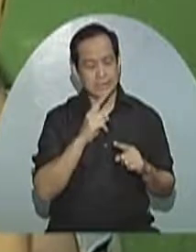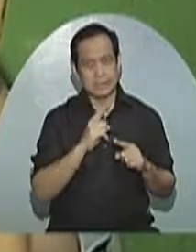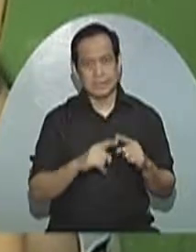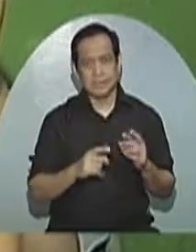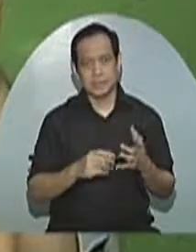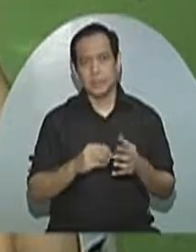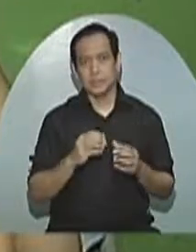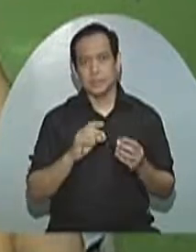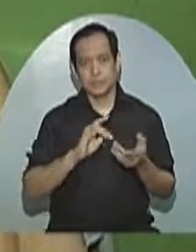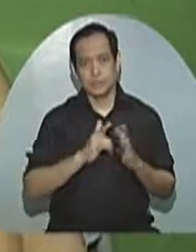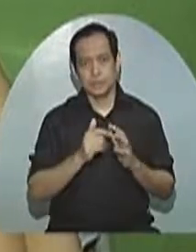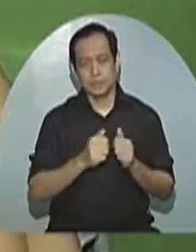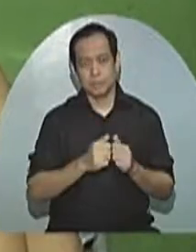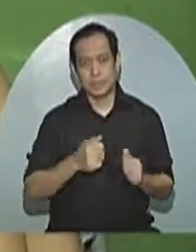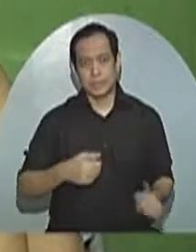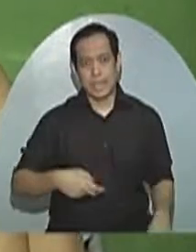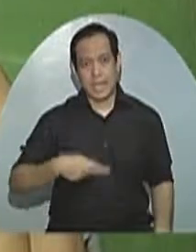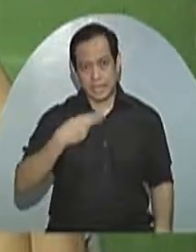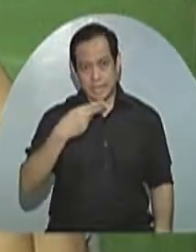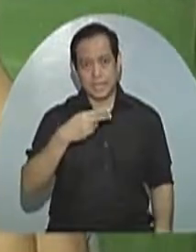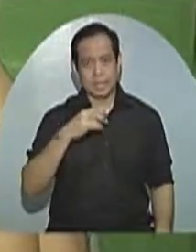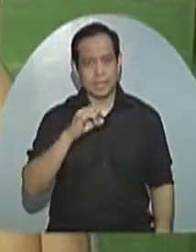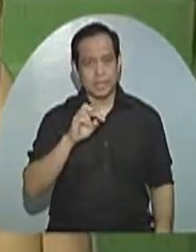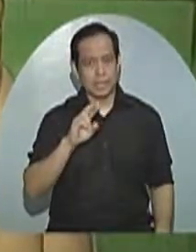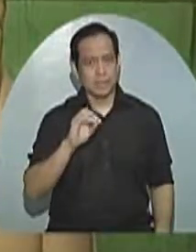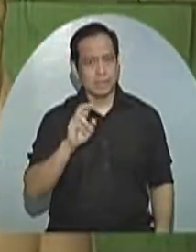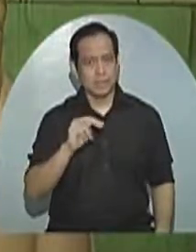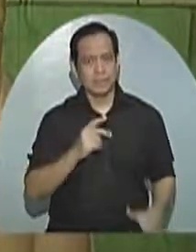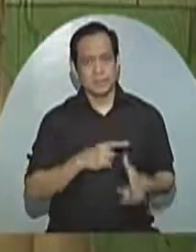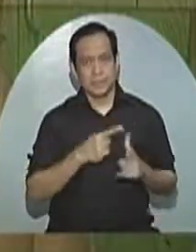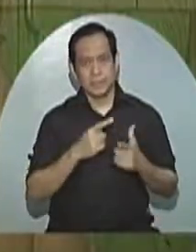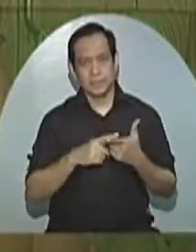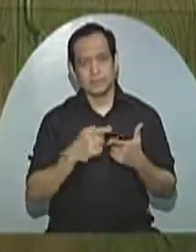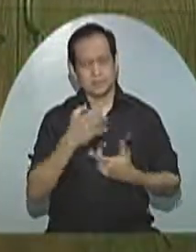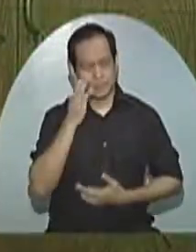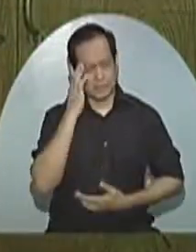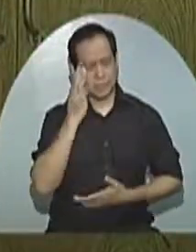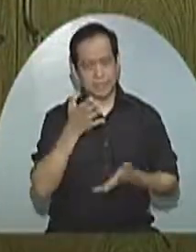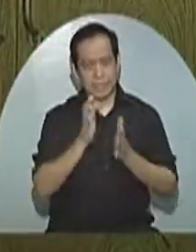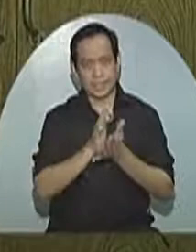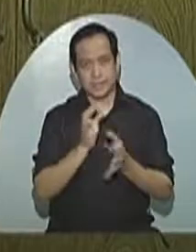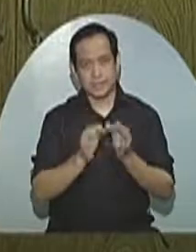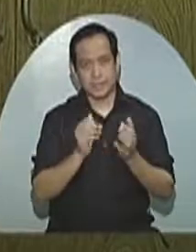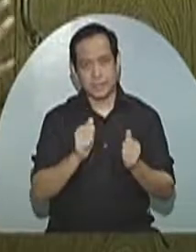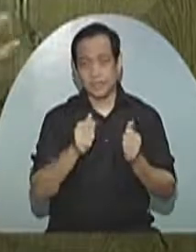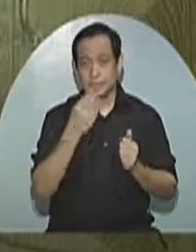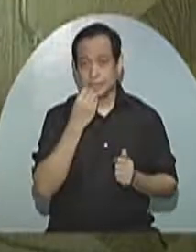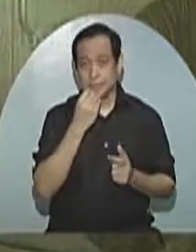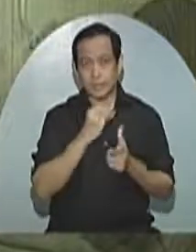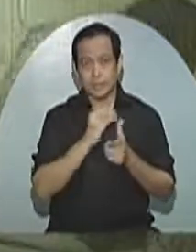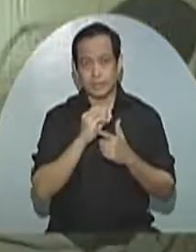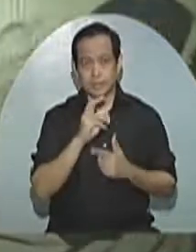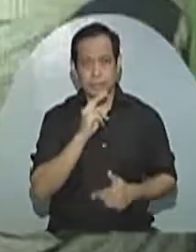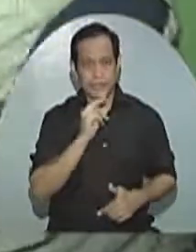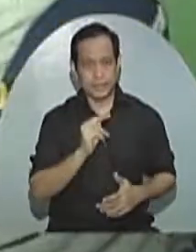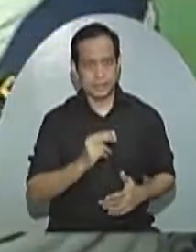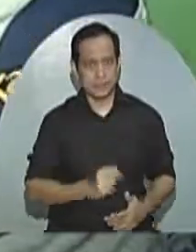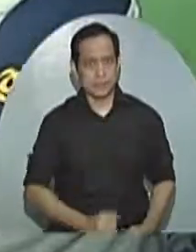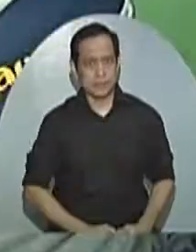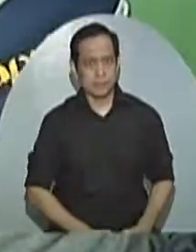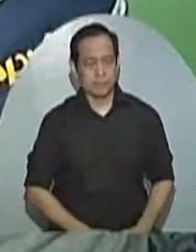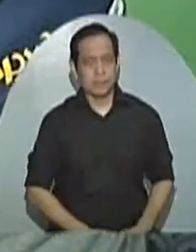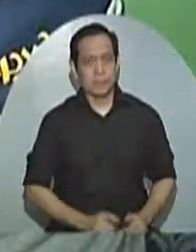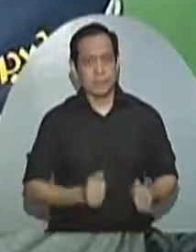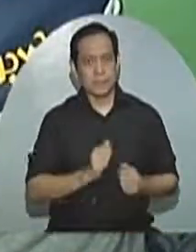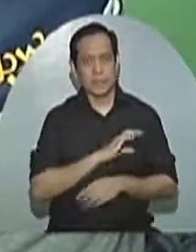sa kanya, yung mga matataas ang iron. Alam niya po, tinatanong niya po kung pwede niya po bang kainin yun o hindi. Sa kabila